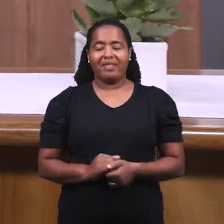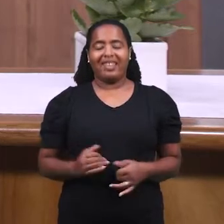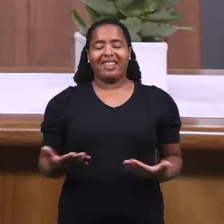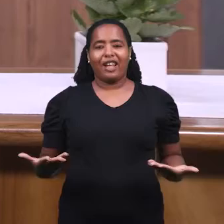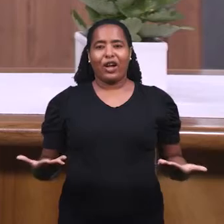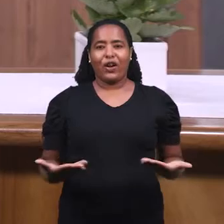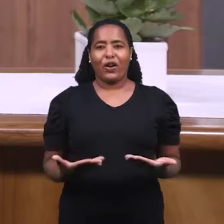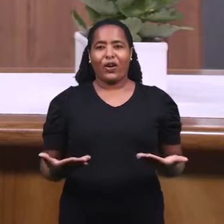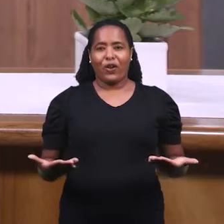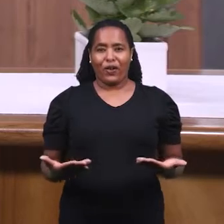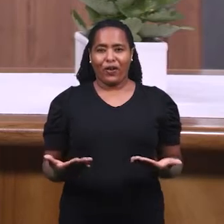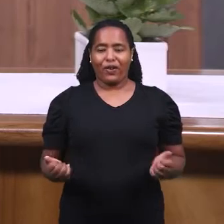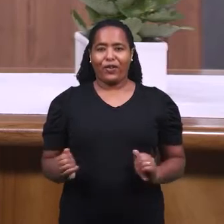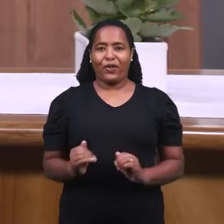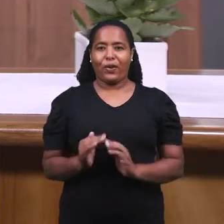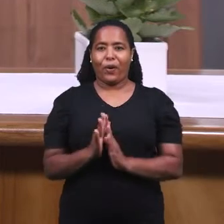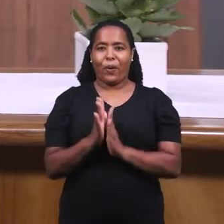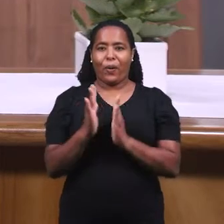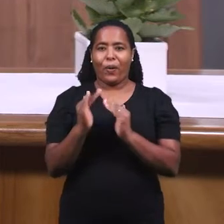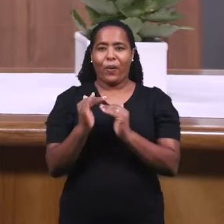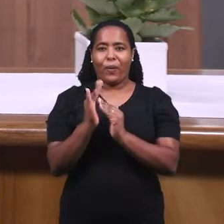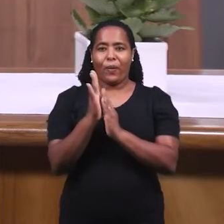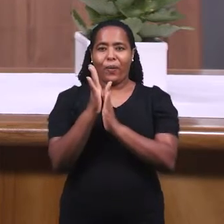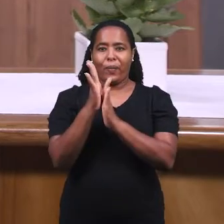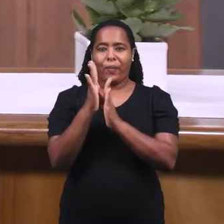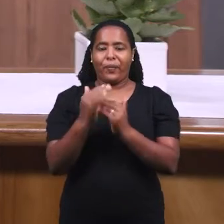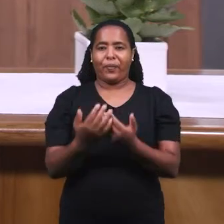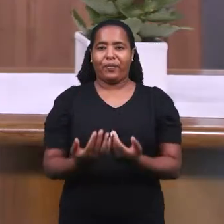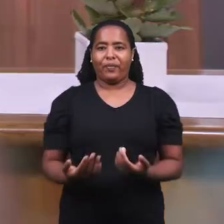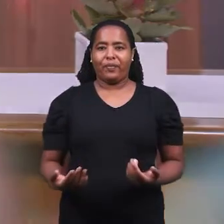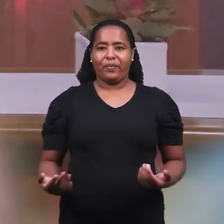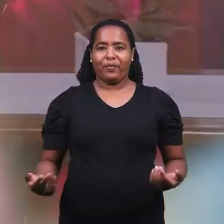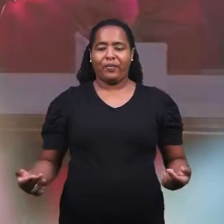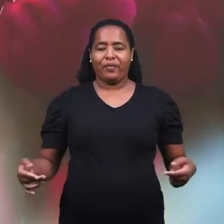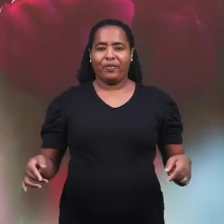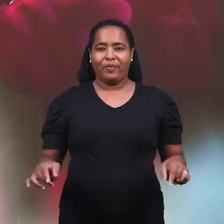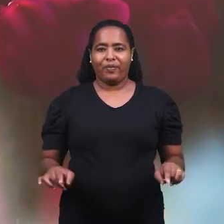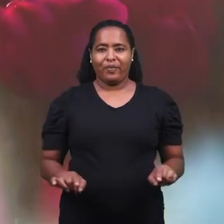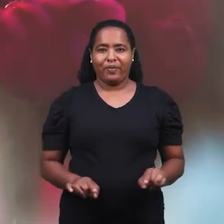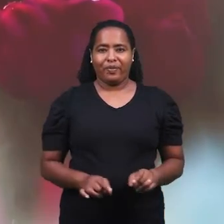Мы сейчас споем псалом, воззвание.